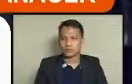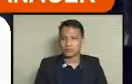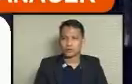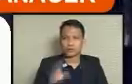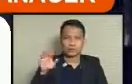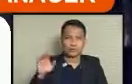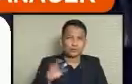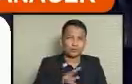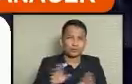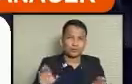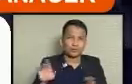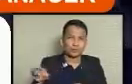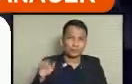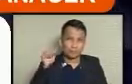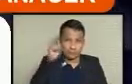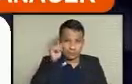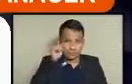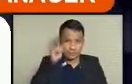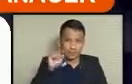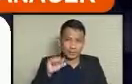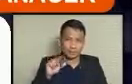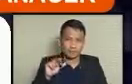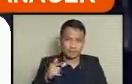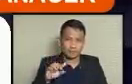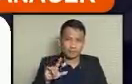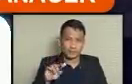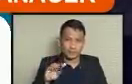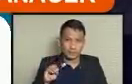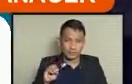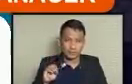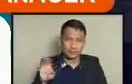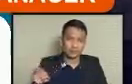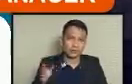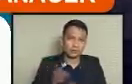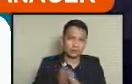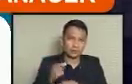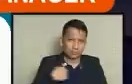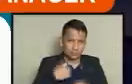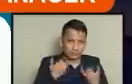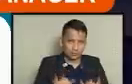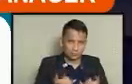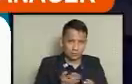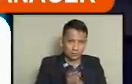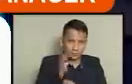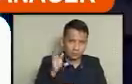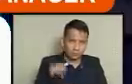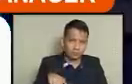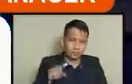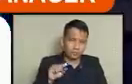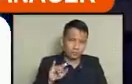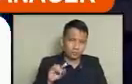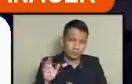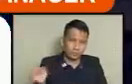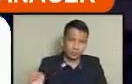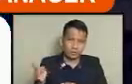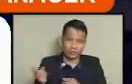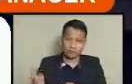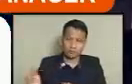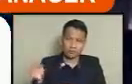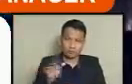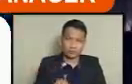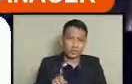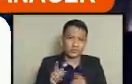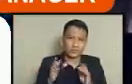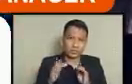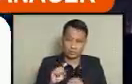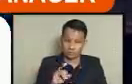Sir, kausapin mo na lang po si Angelito Bezos muna. Kasi, sir, dediretso kami sa SOSYA ngayon at kayo po iharap sa SOSYA